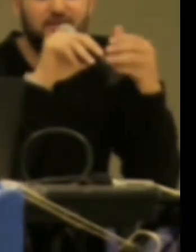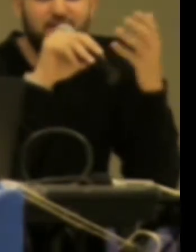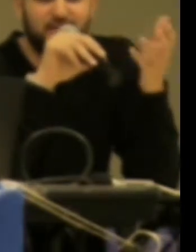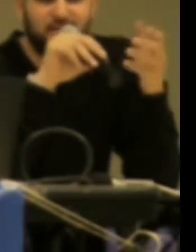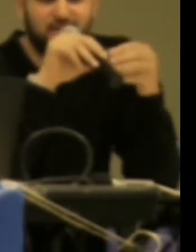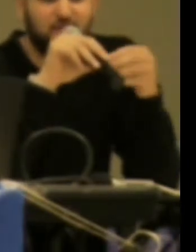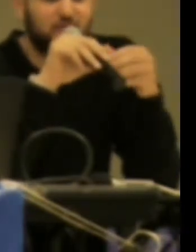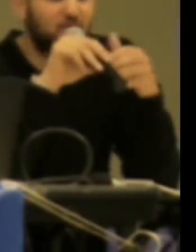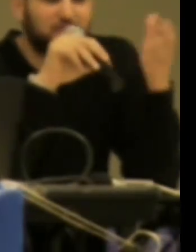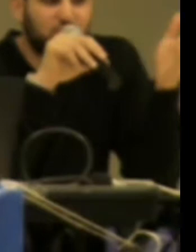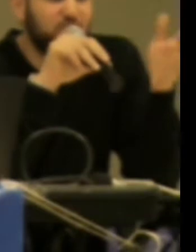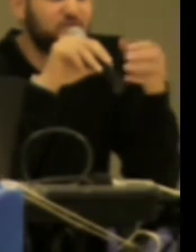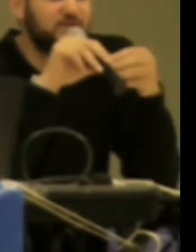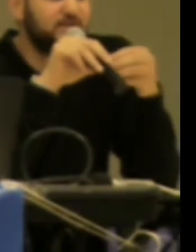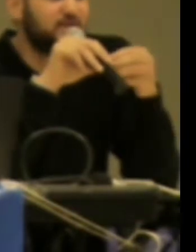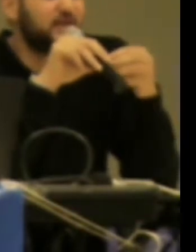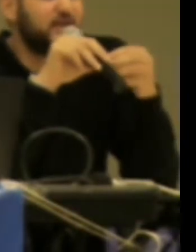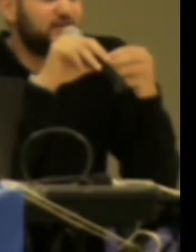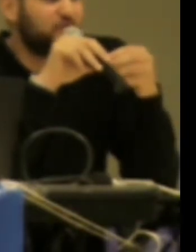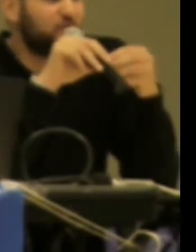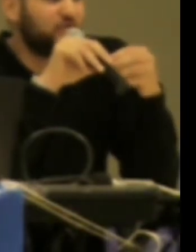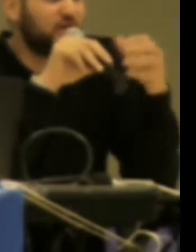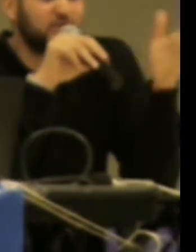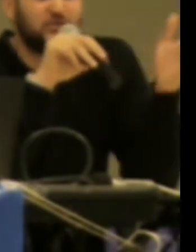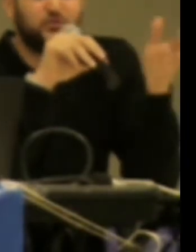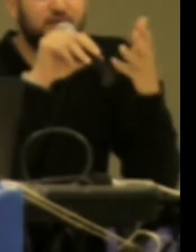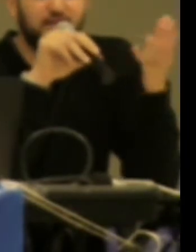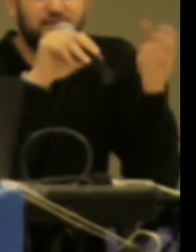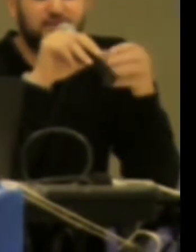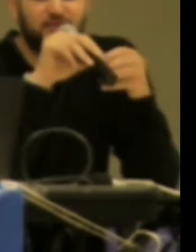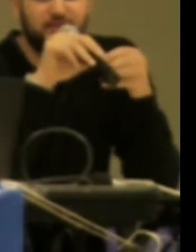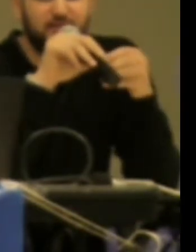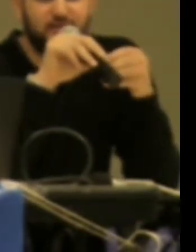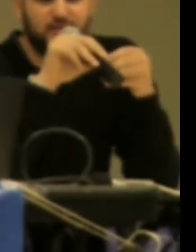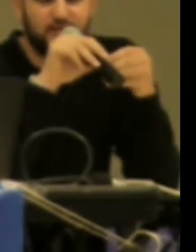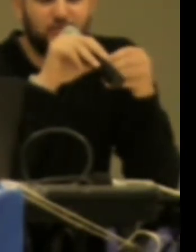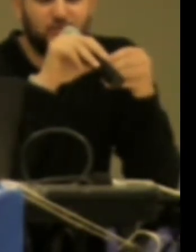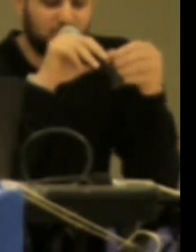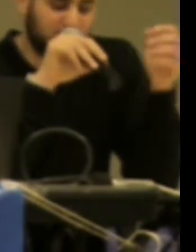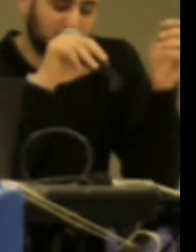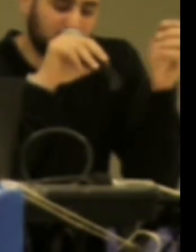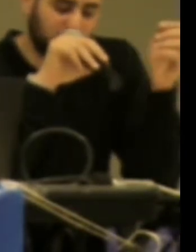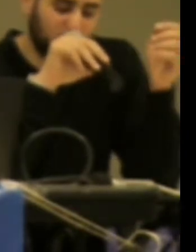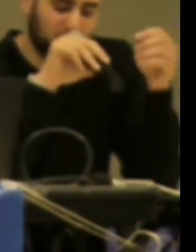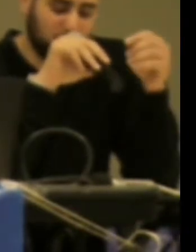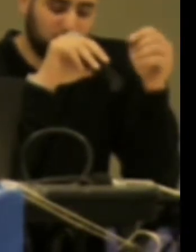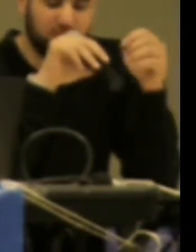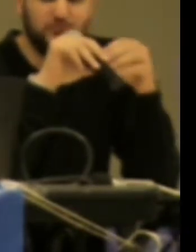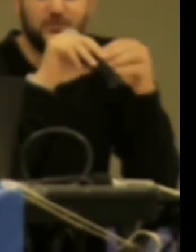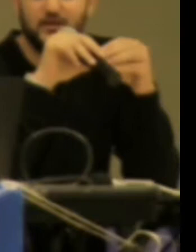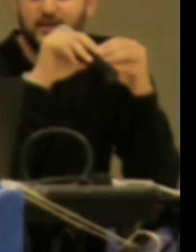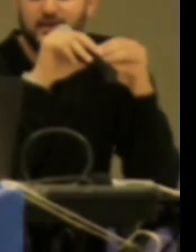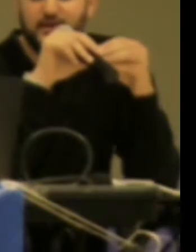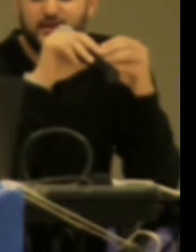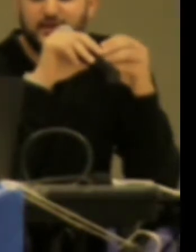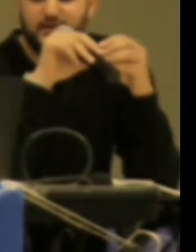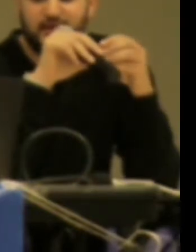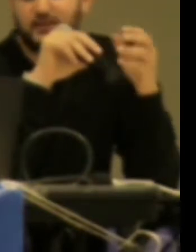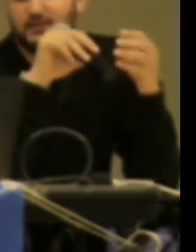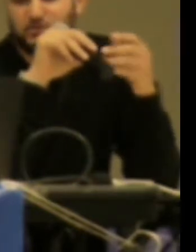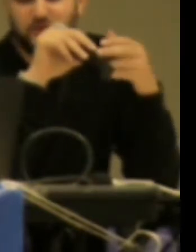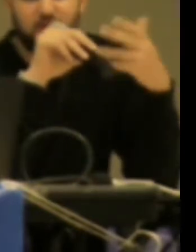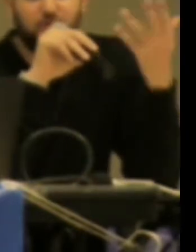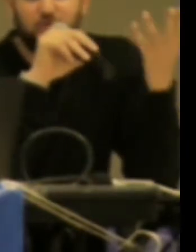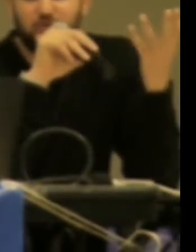important. C'est très important parce que comme je vous dis, il faut recevoir les gens, tenir les stands, et donc on a besoin de vous. Et